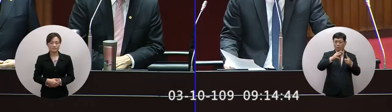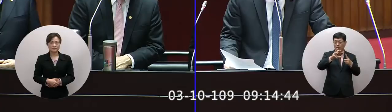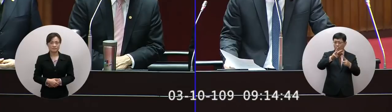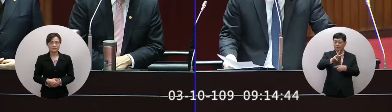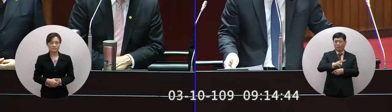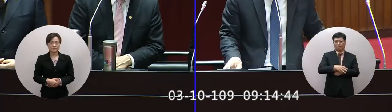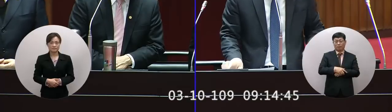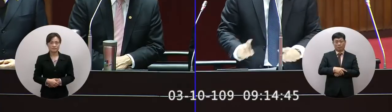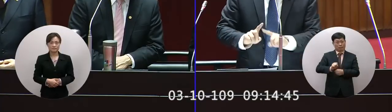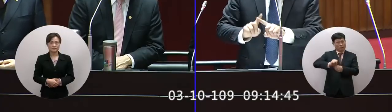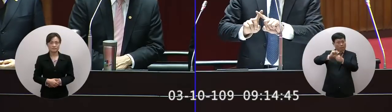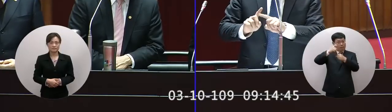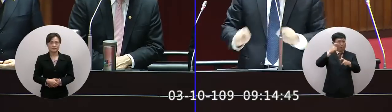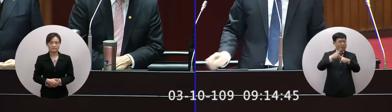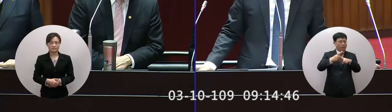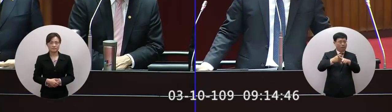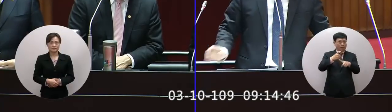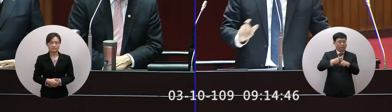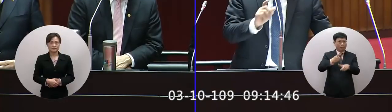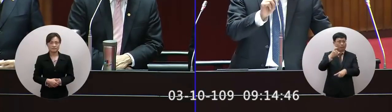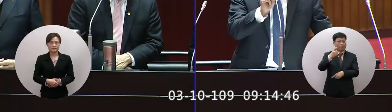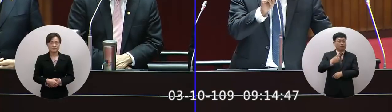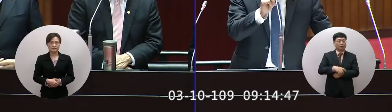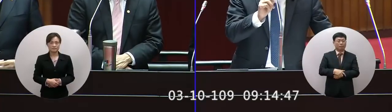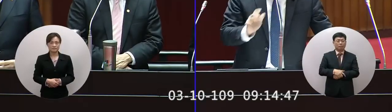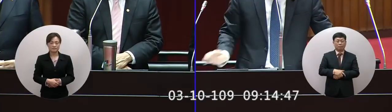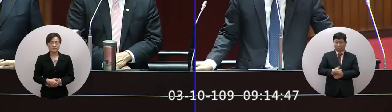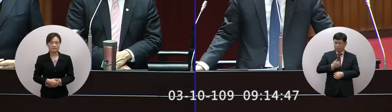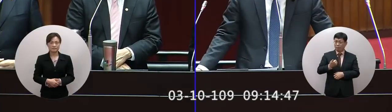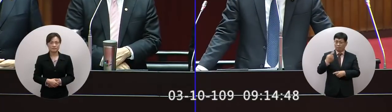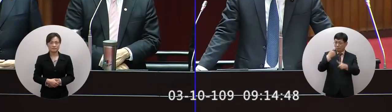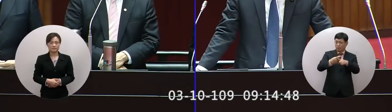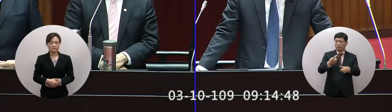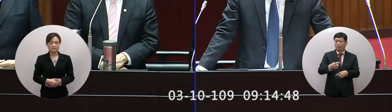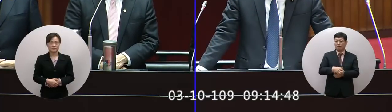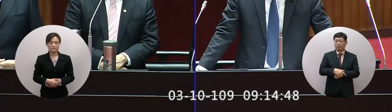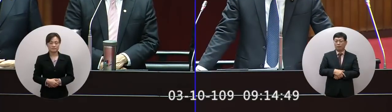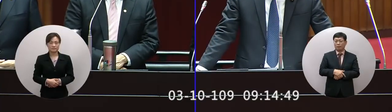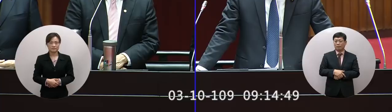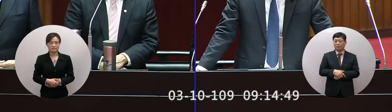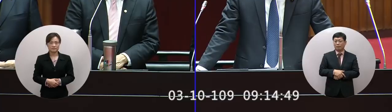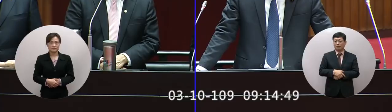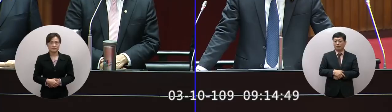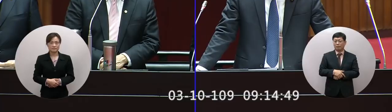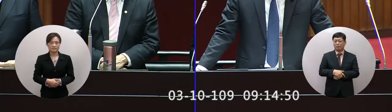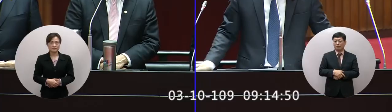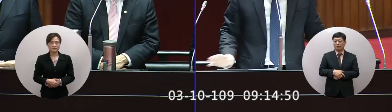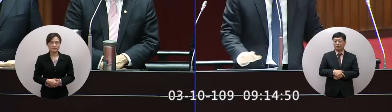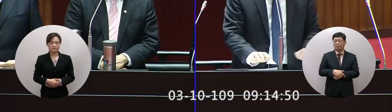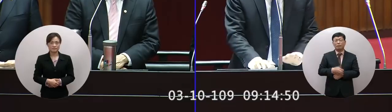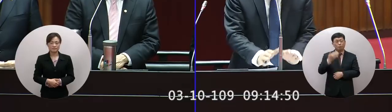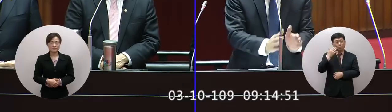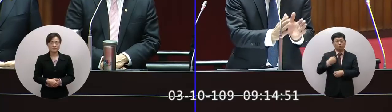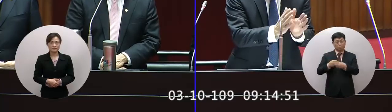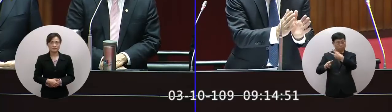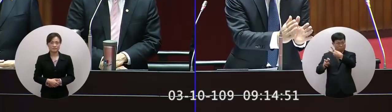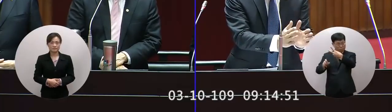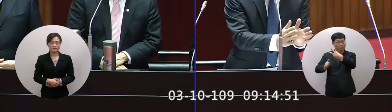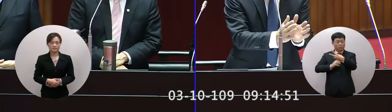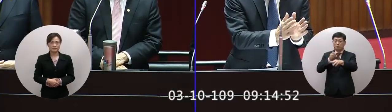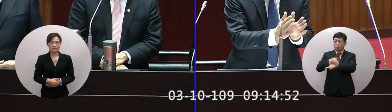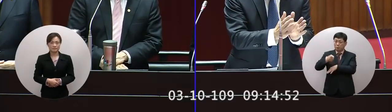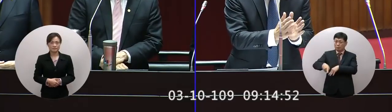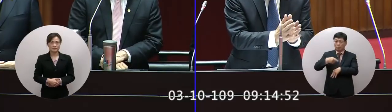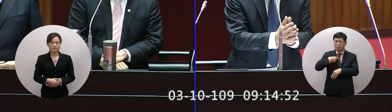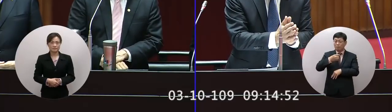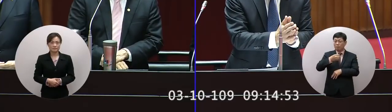24983例，增加了10倍，增加了10倍。好，所以在2月25号我们通